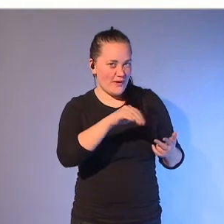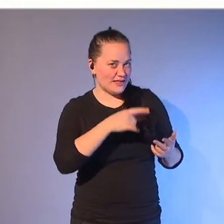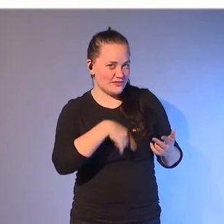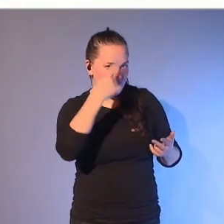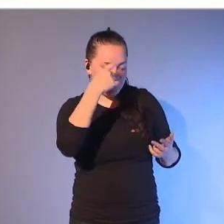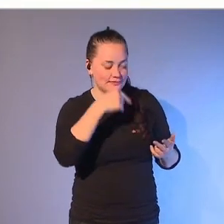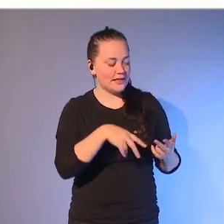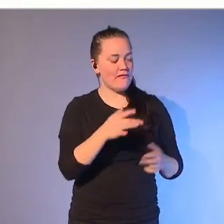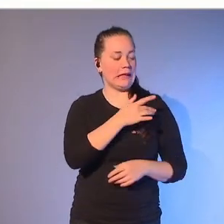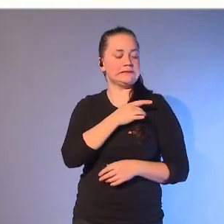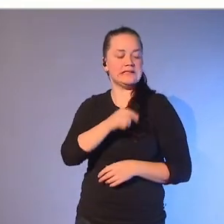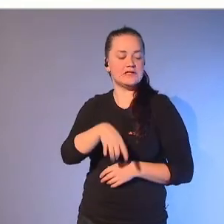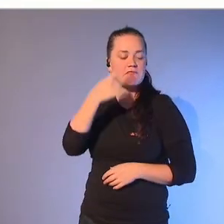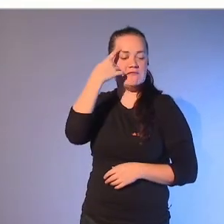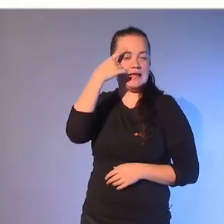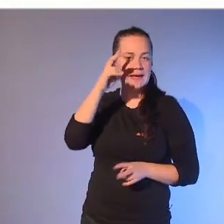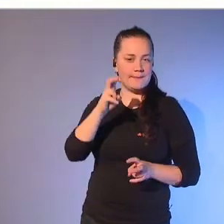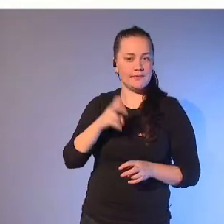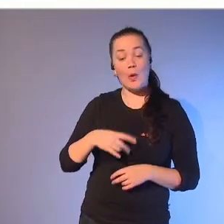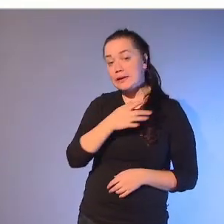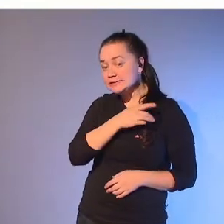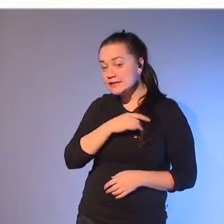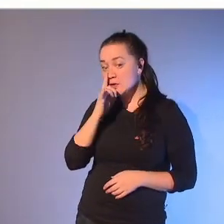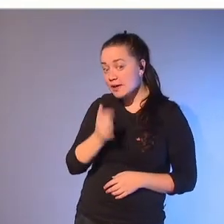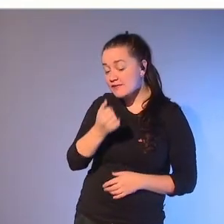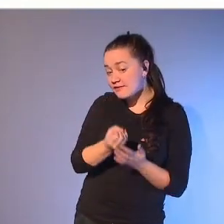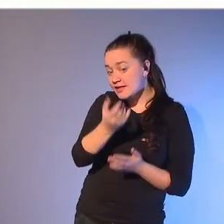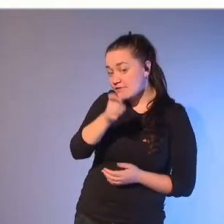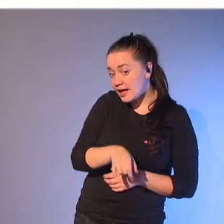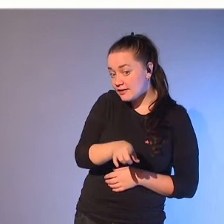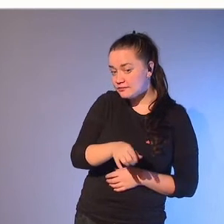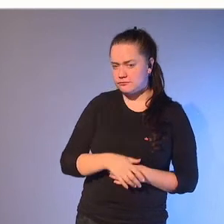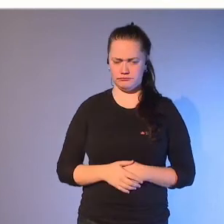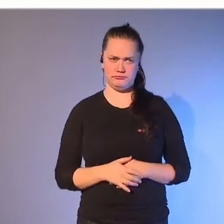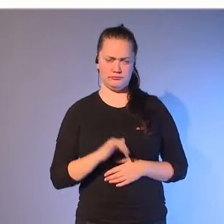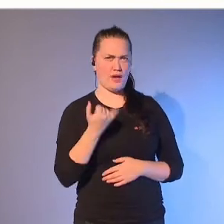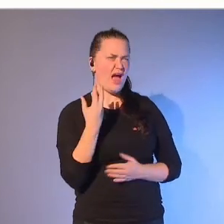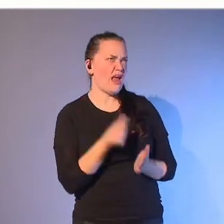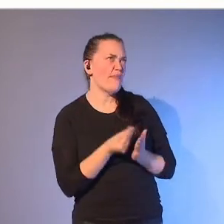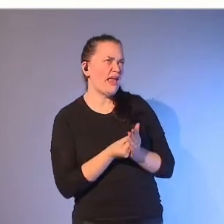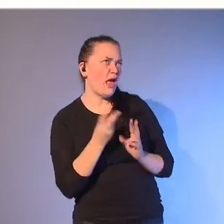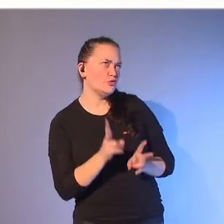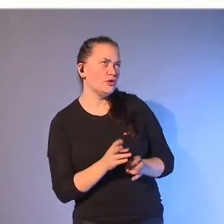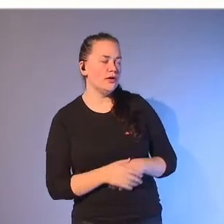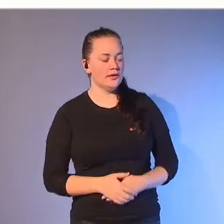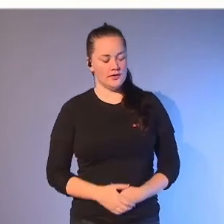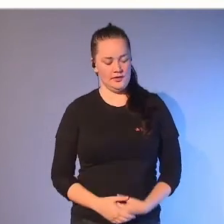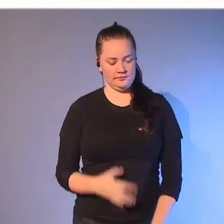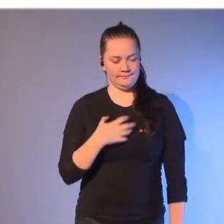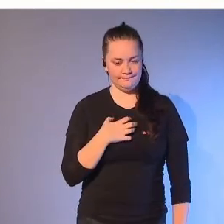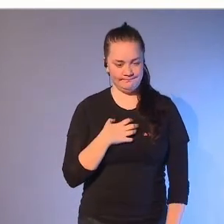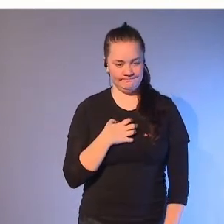han henvendte seg til Kristine og sa, innenfor deg da, Kristine, hva er viktigste verdien for deg? Nei, det er noe penger, ja. Og så begynte det å bli